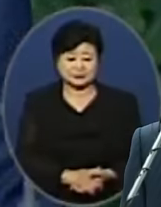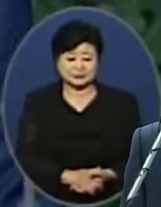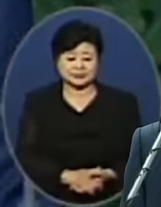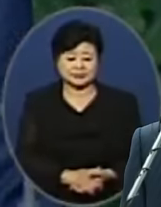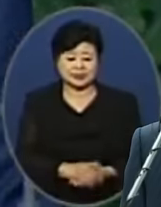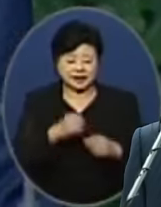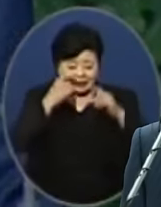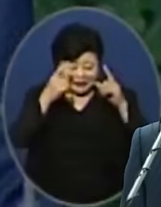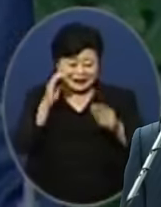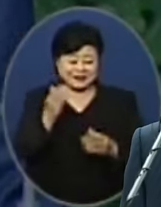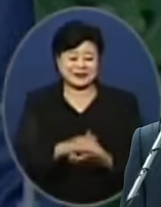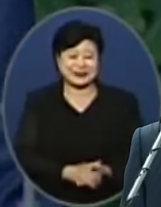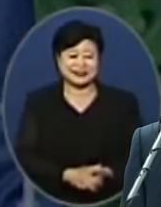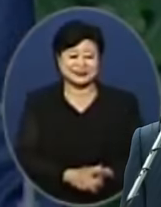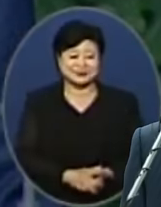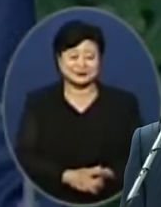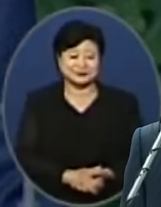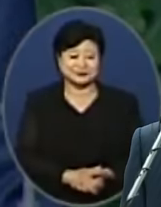깨달을 때가 있습니다.